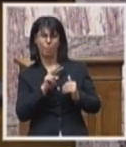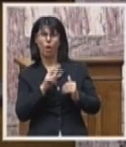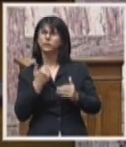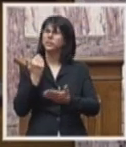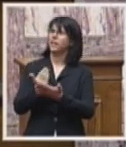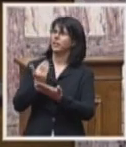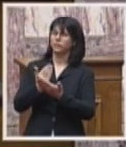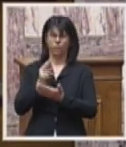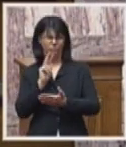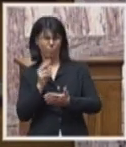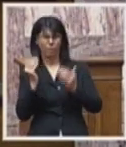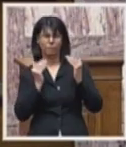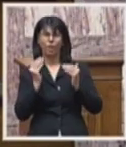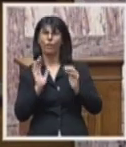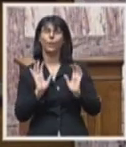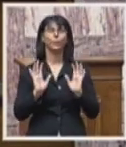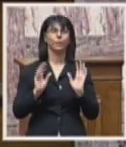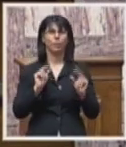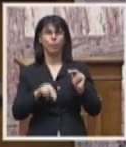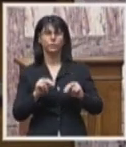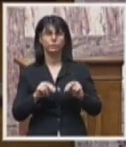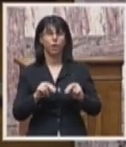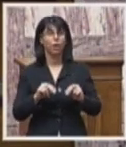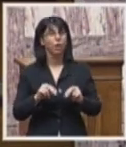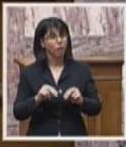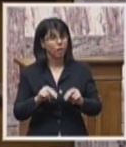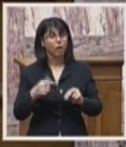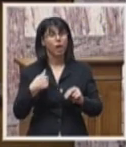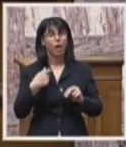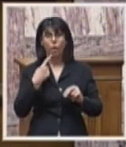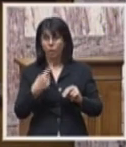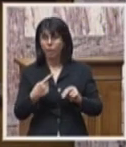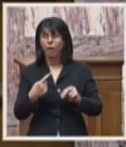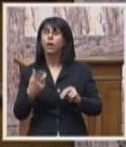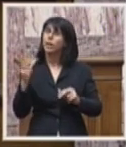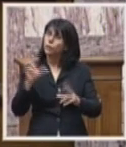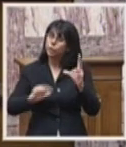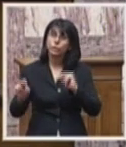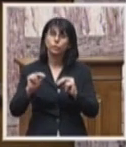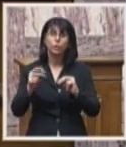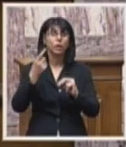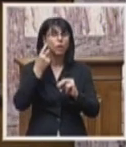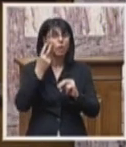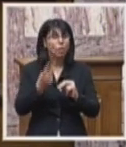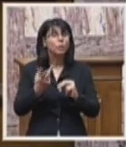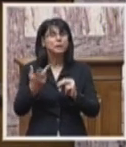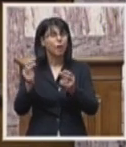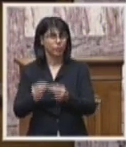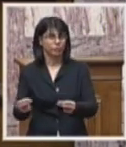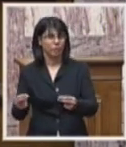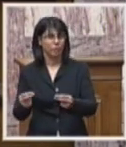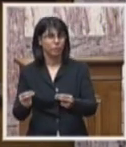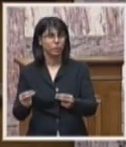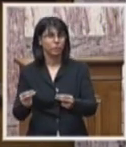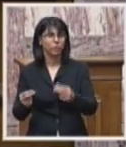θέλατε. Και έχω πει ακόμα και πιθανώς, αλλά δεν έχει κλείσει η υπόθεση, να το συζητήσουμε, να δούμε ποια θα είναι η κατάληξη και